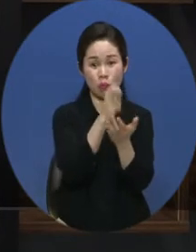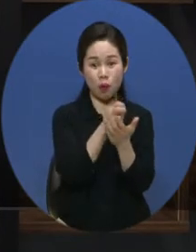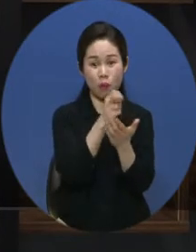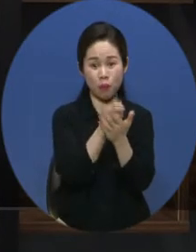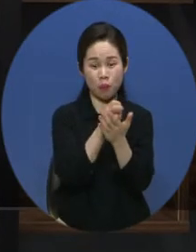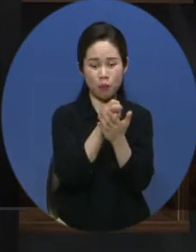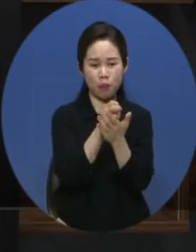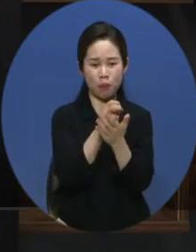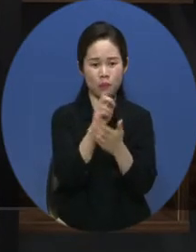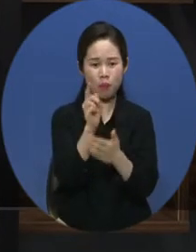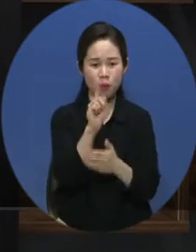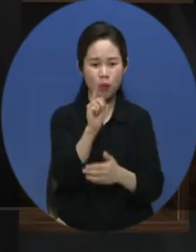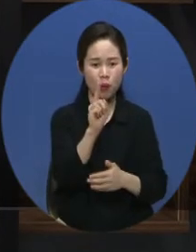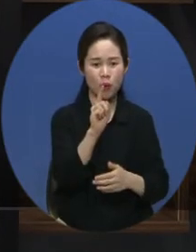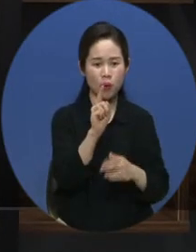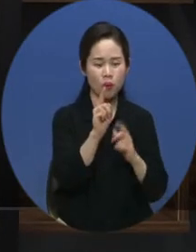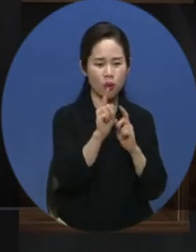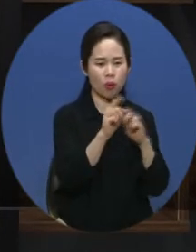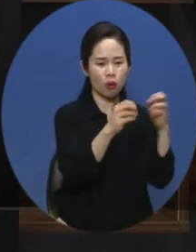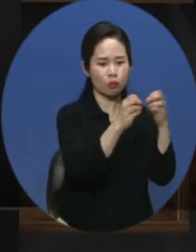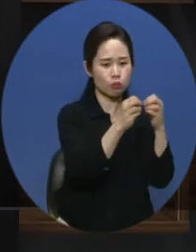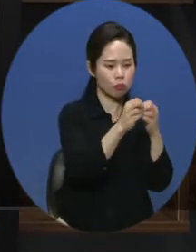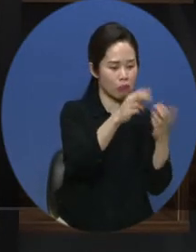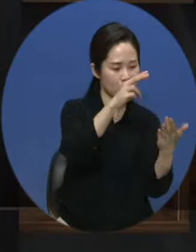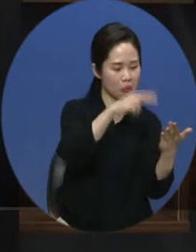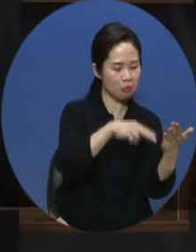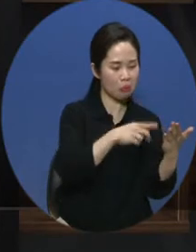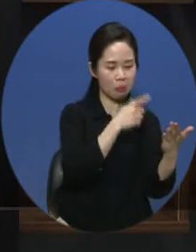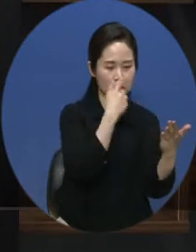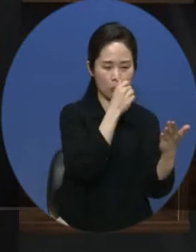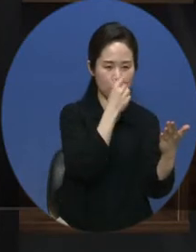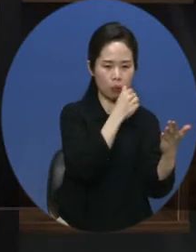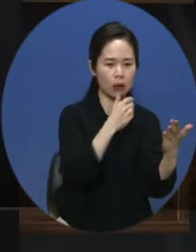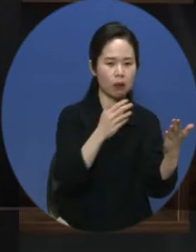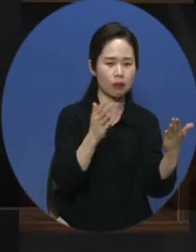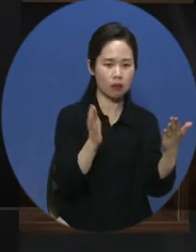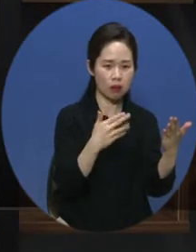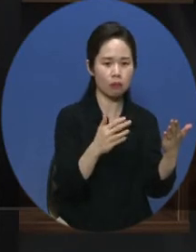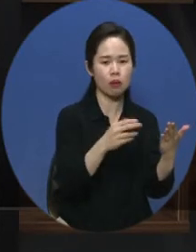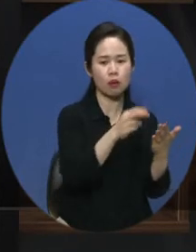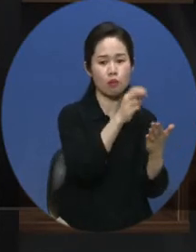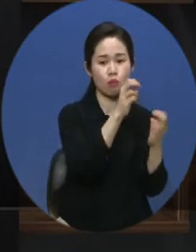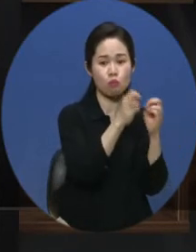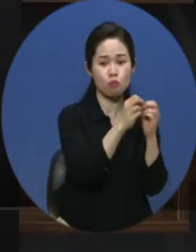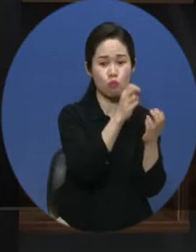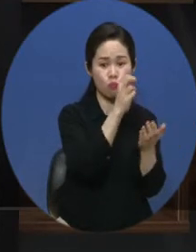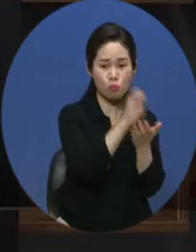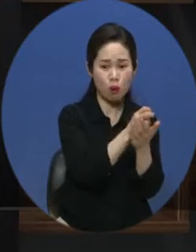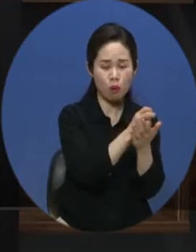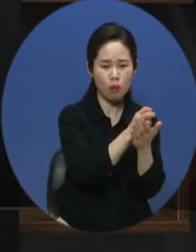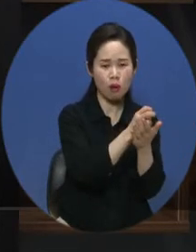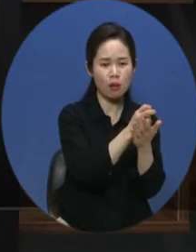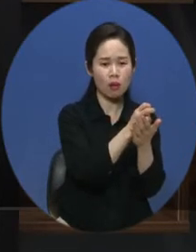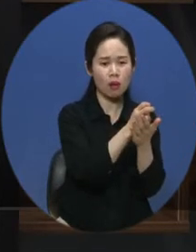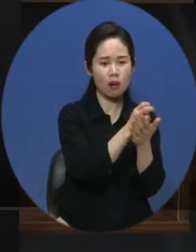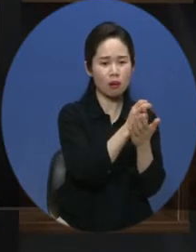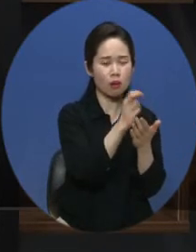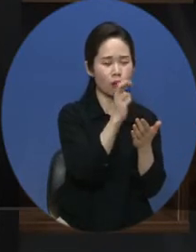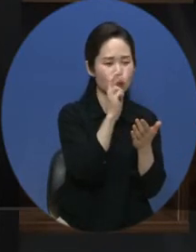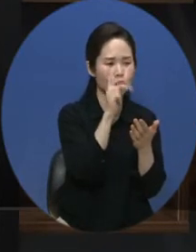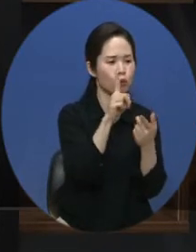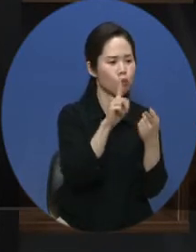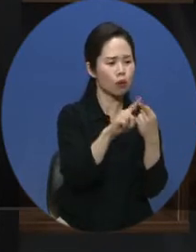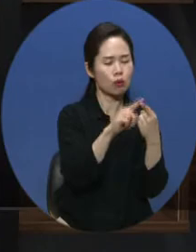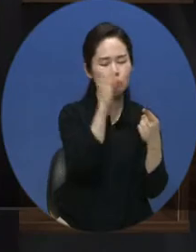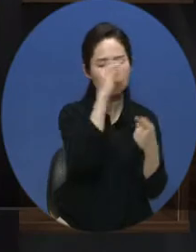경우는 너무 쉽게 문장을 이해할 수 있기 때문에 문장상에 문법에 오류가 있는 부분에 대해서도 잘 모르고